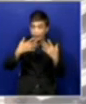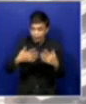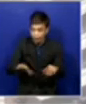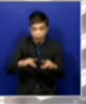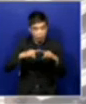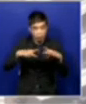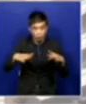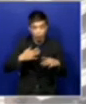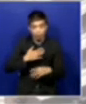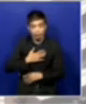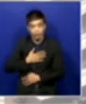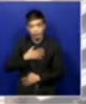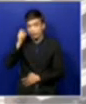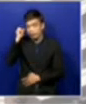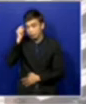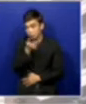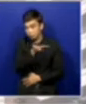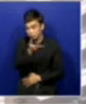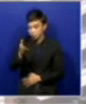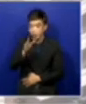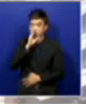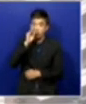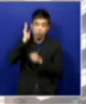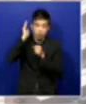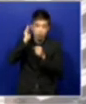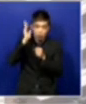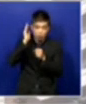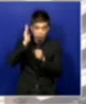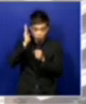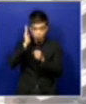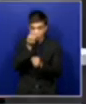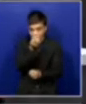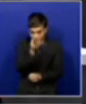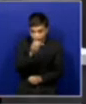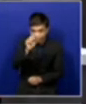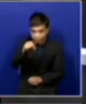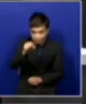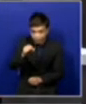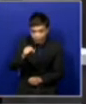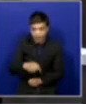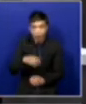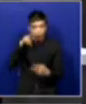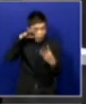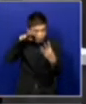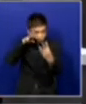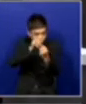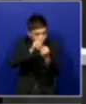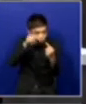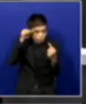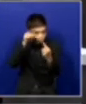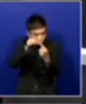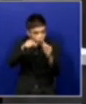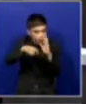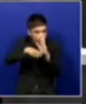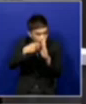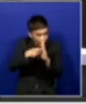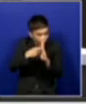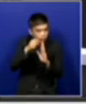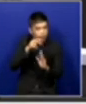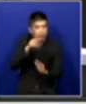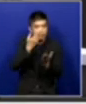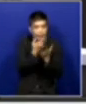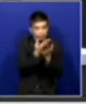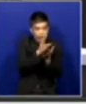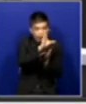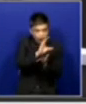ผมเข้าใจเพื่อนสมาชิกจะพูดเยอะมากในเรื่องนี้คือความเหมาะสมความสมเหตุสมผลของวัตถุประสงค์ที่นำไปใช้ผมขอส